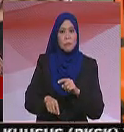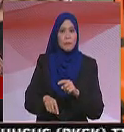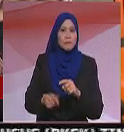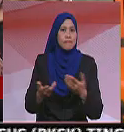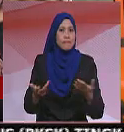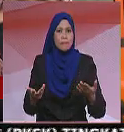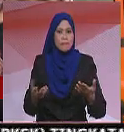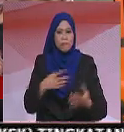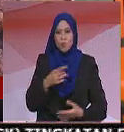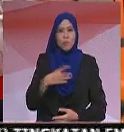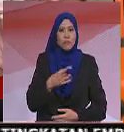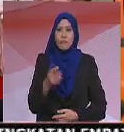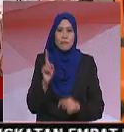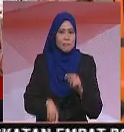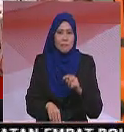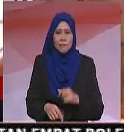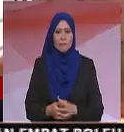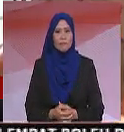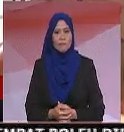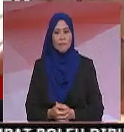yang sewenang-wenang.